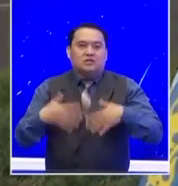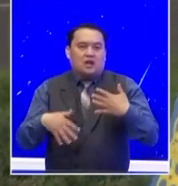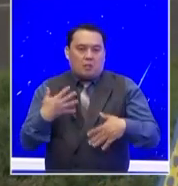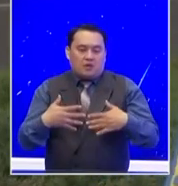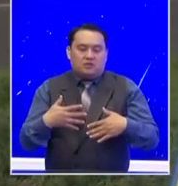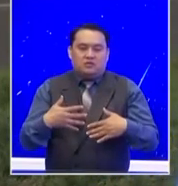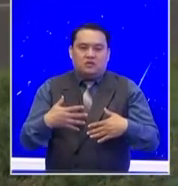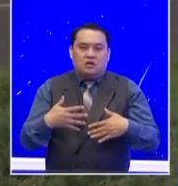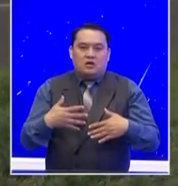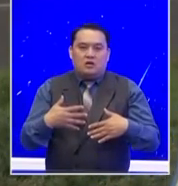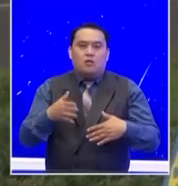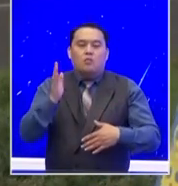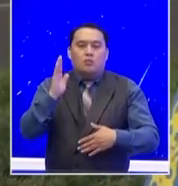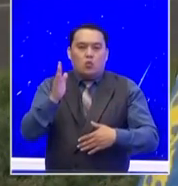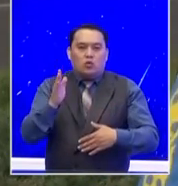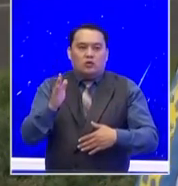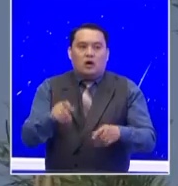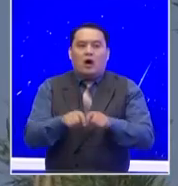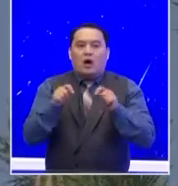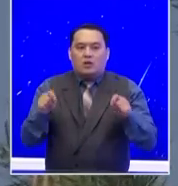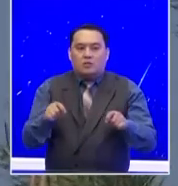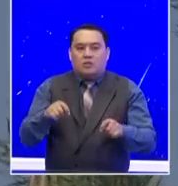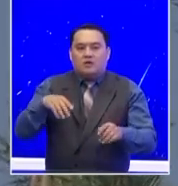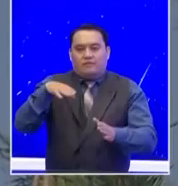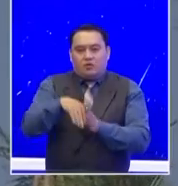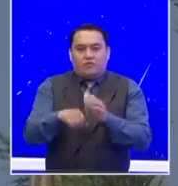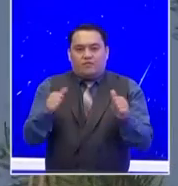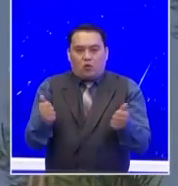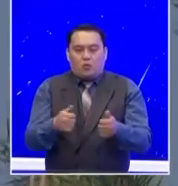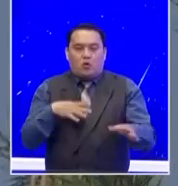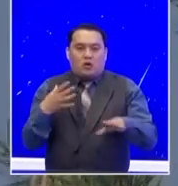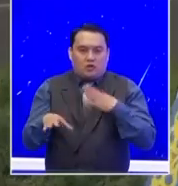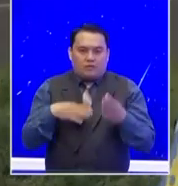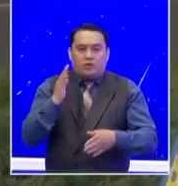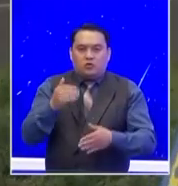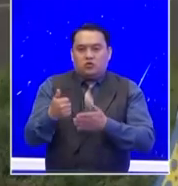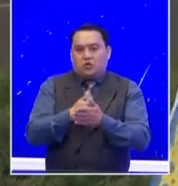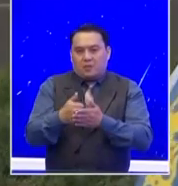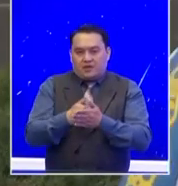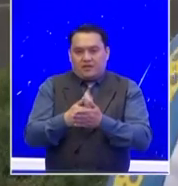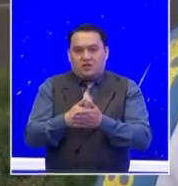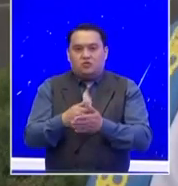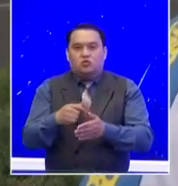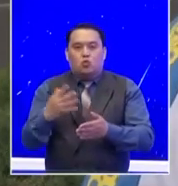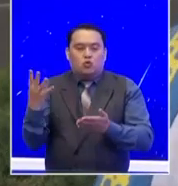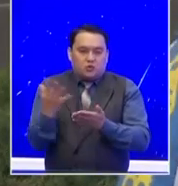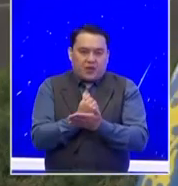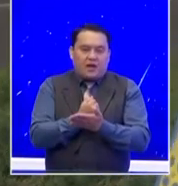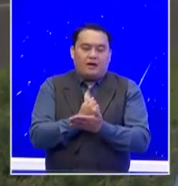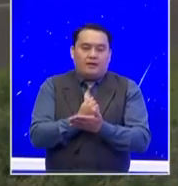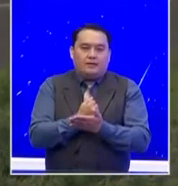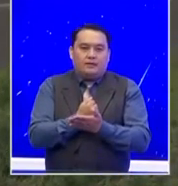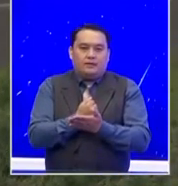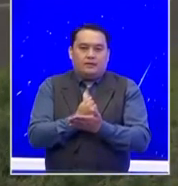будущем мы, это все залы откроются, это мы войдем в форму. Если хочешь добиться что-то успех, чтобы